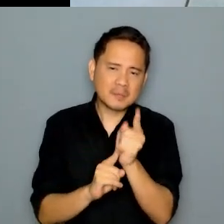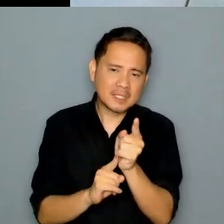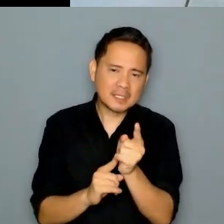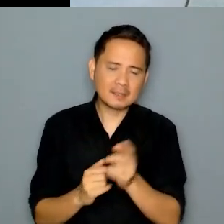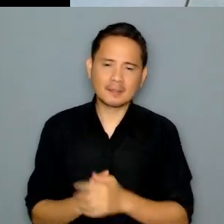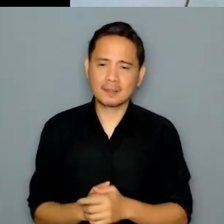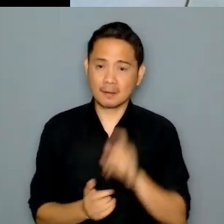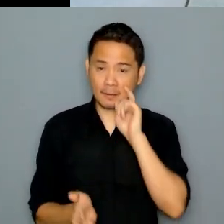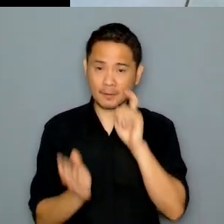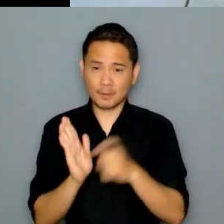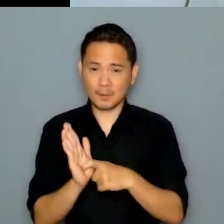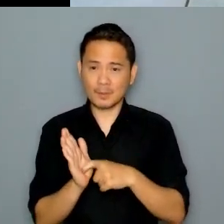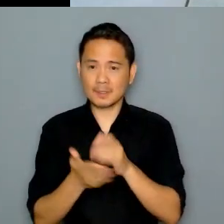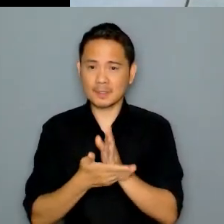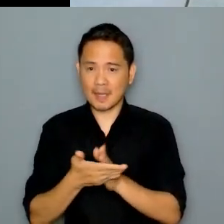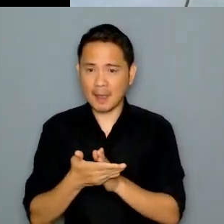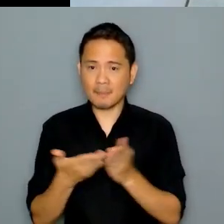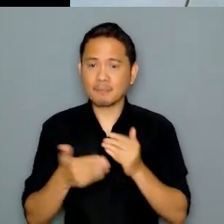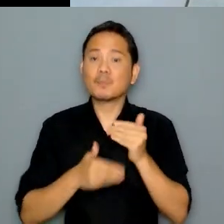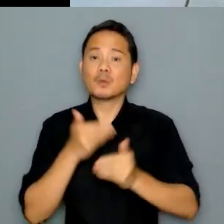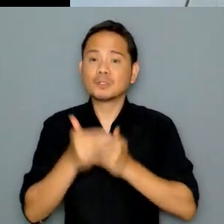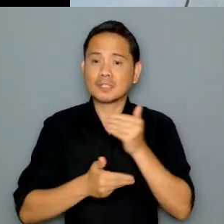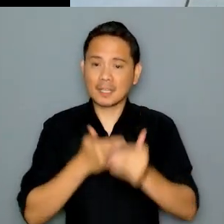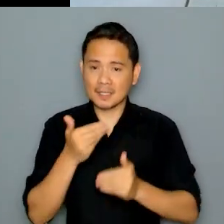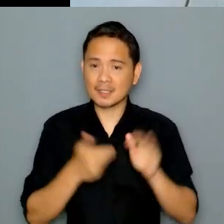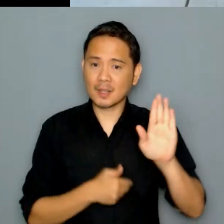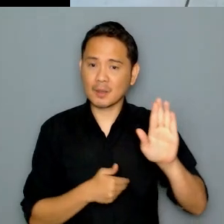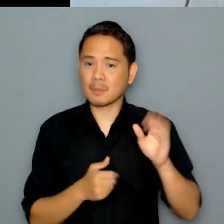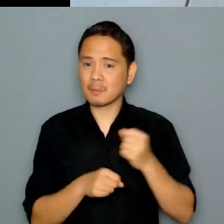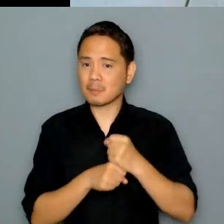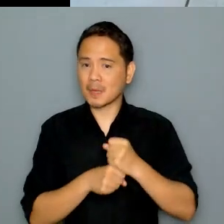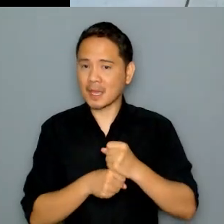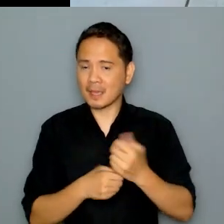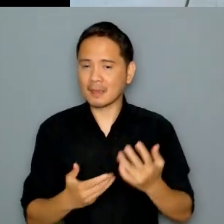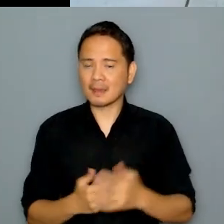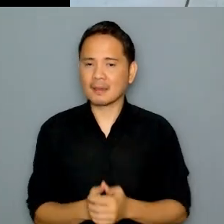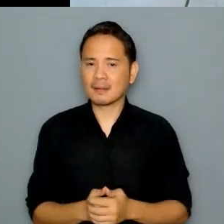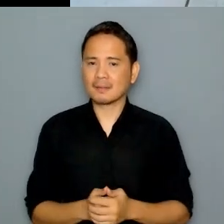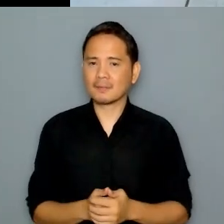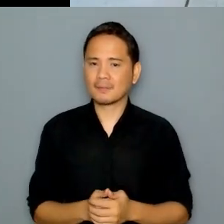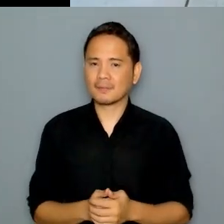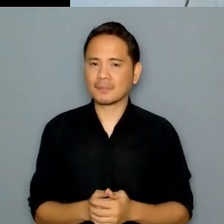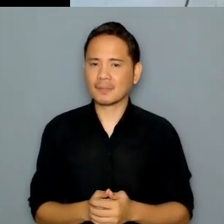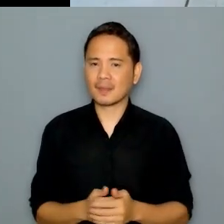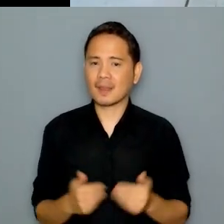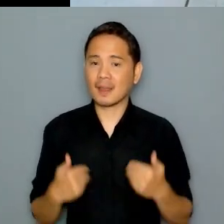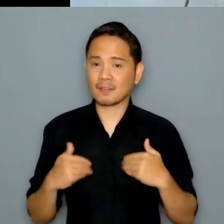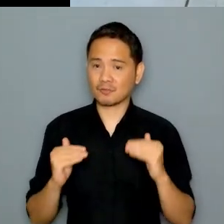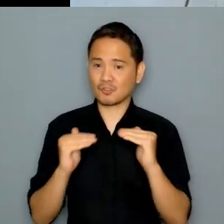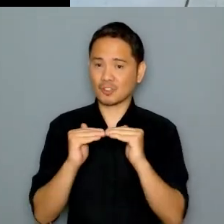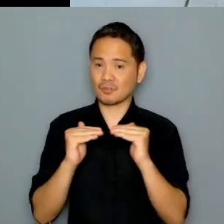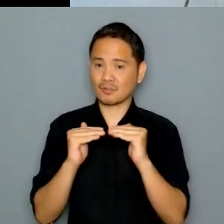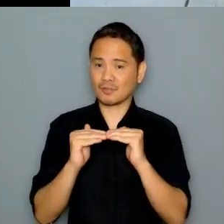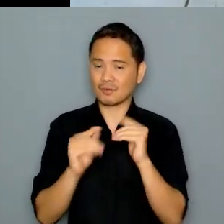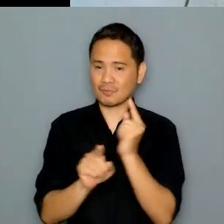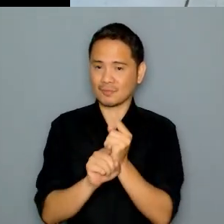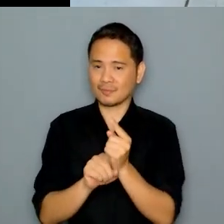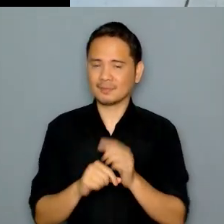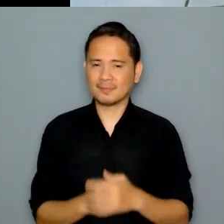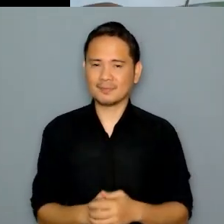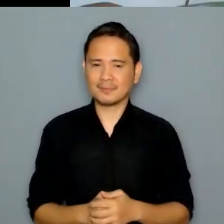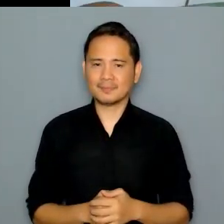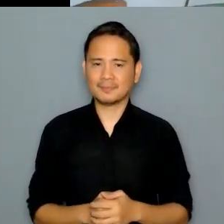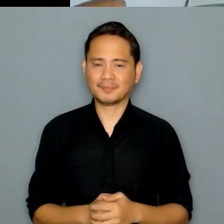kita ko naman yung proseso ng ginawa niya. May hustis siya naman. Right? So, dito